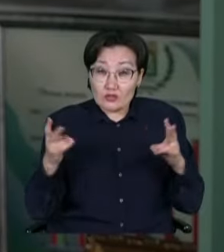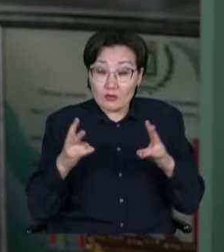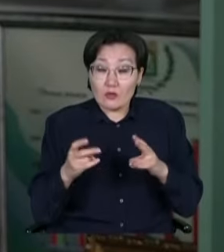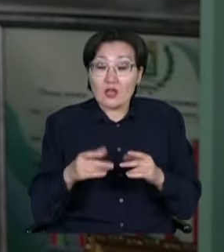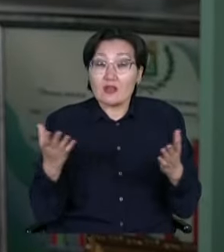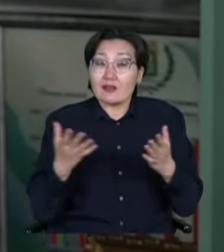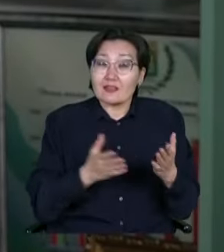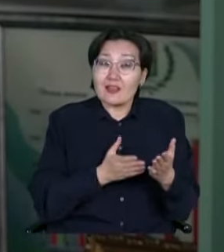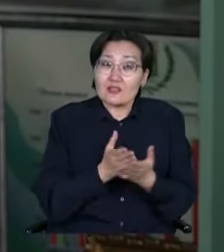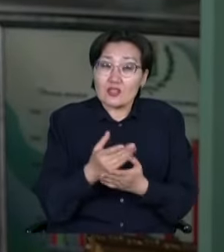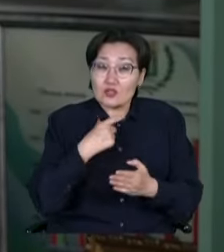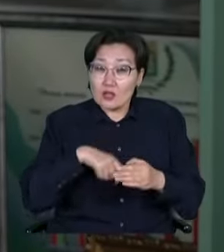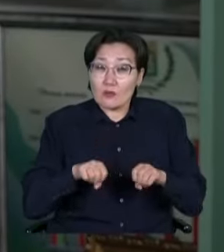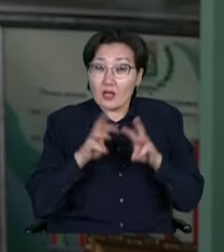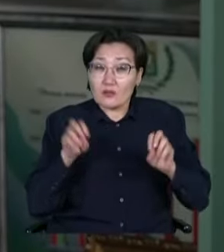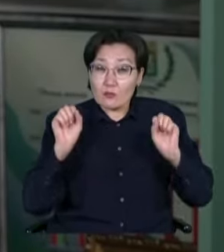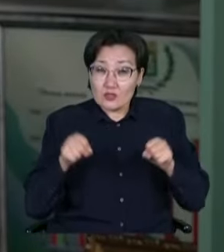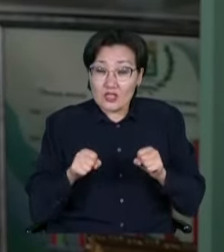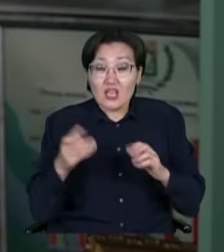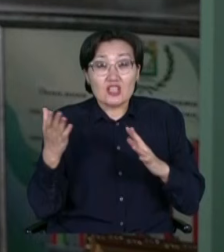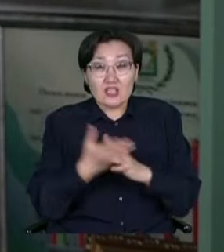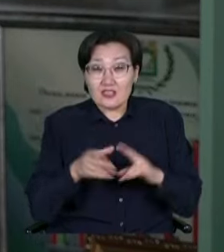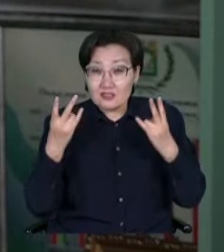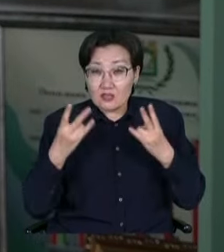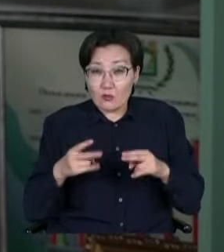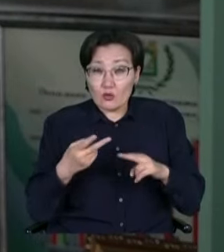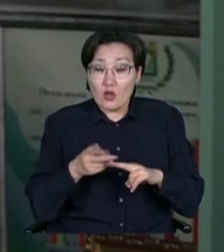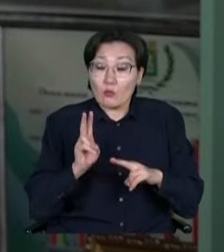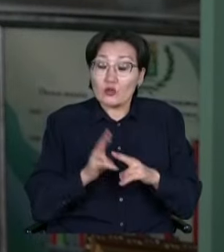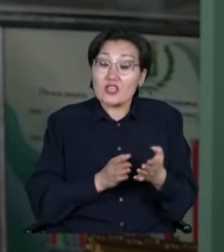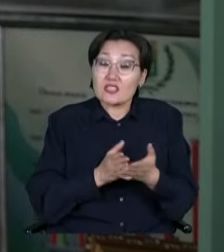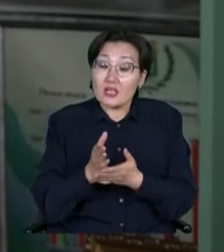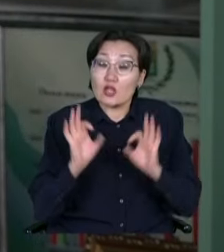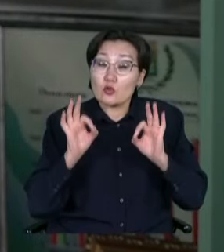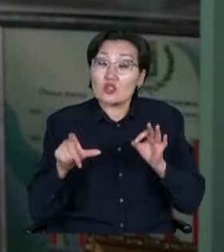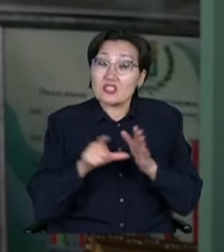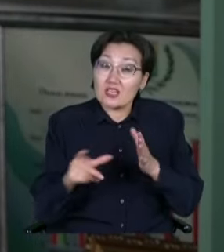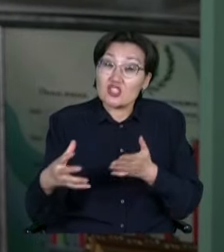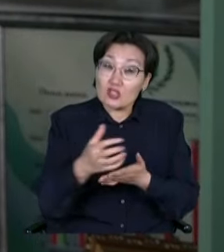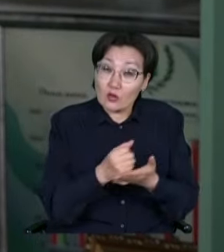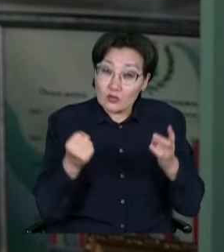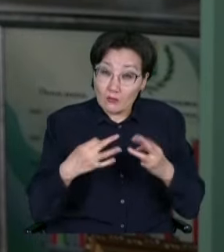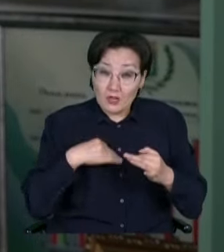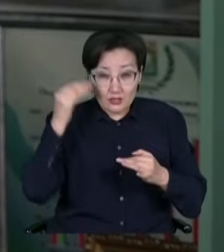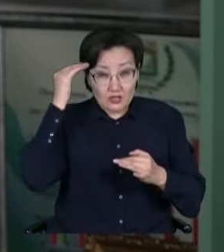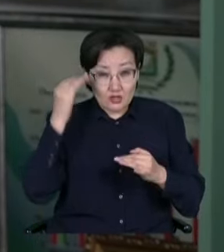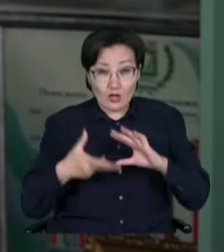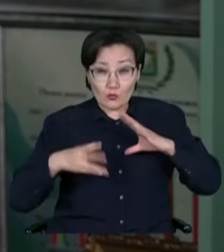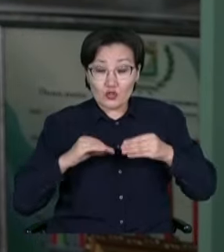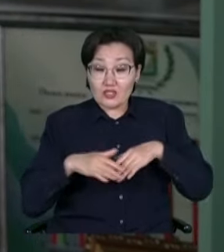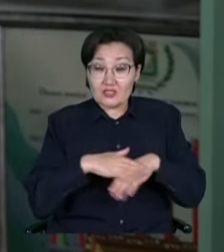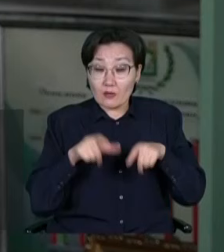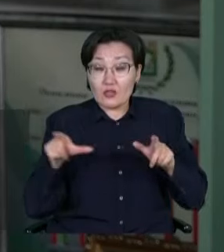алады, ешқандай салықтық жеңілдікке зәру емес. Ондай салалардан дұрыс салық жиналу керек. Ал менің ойымша, жалпы